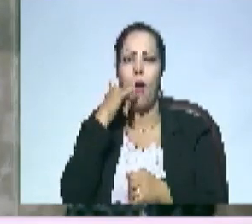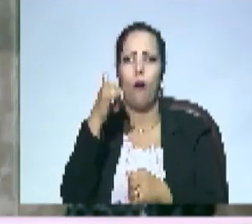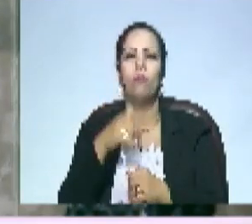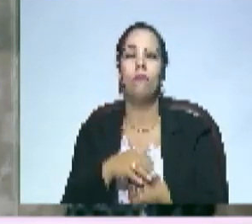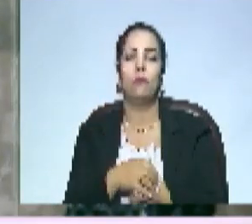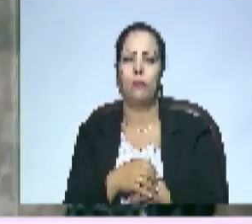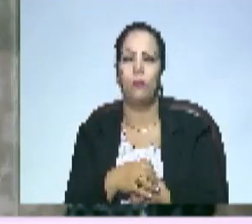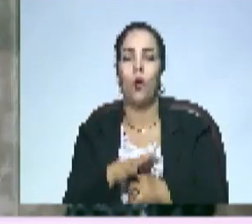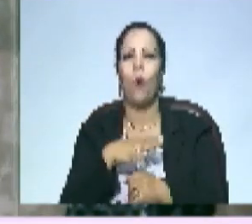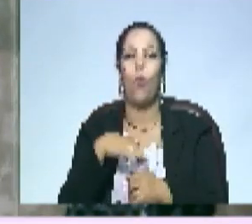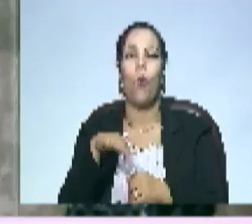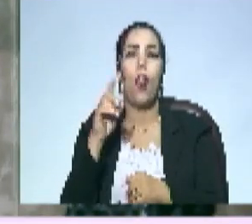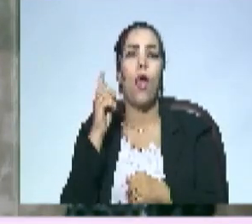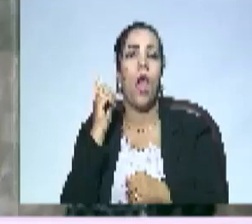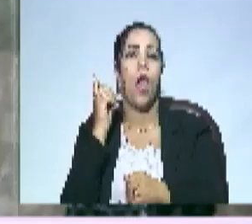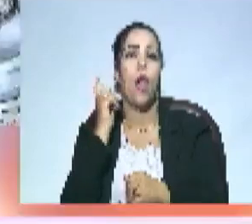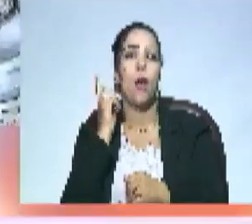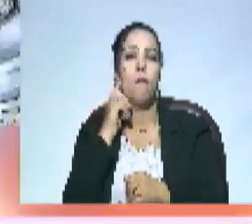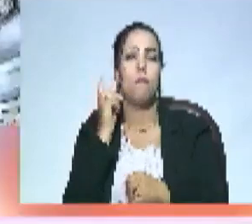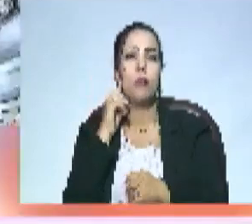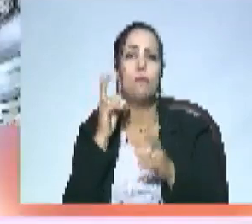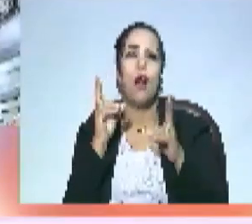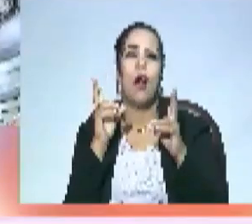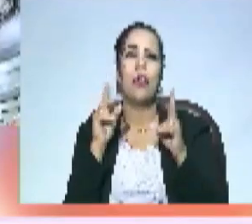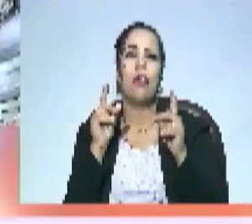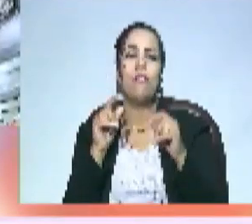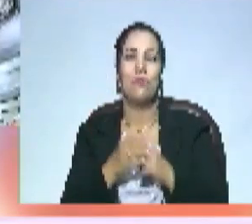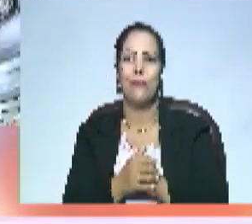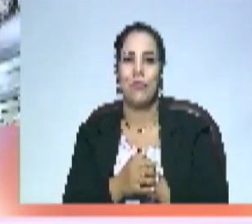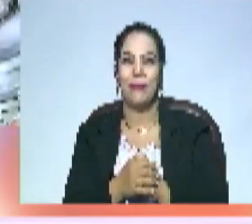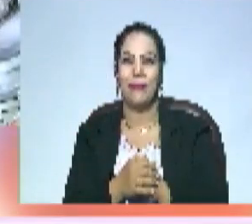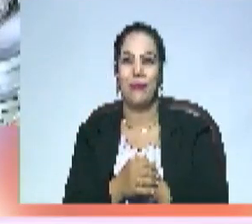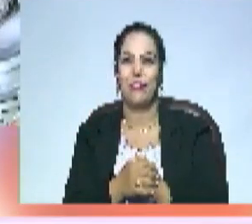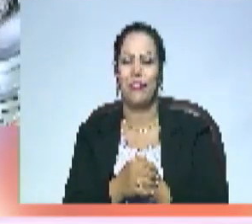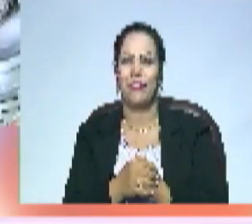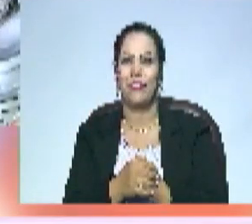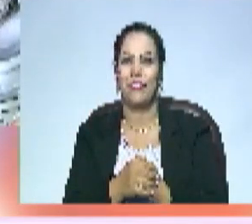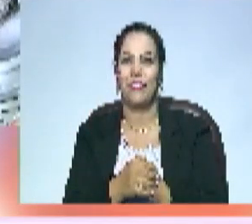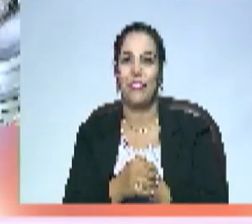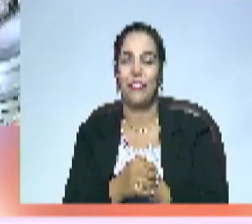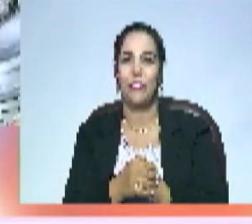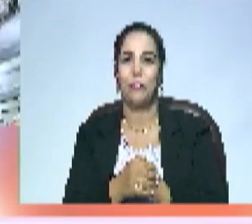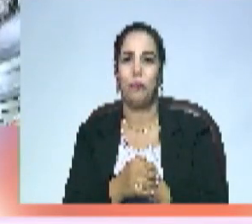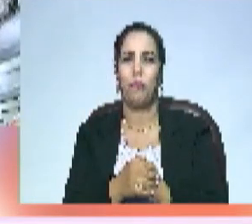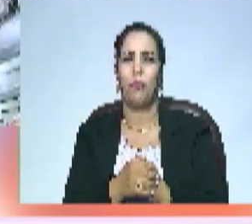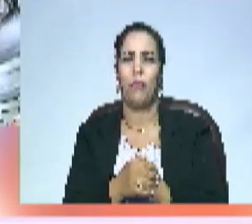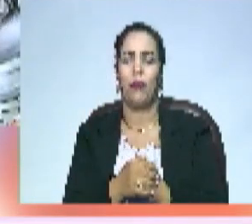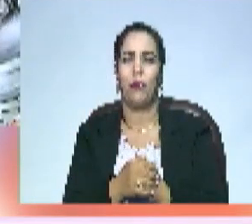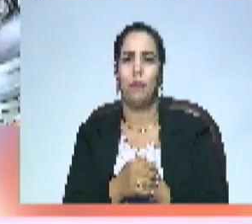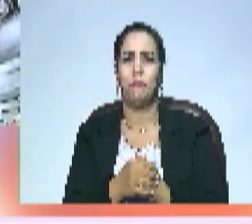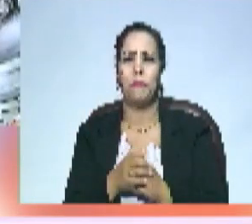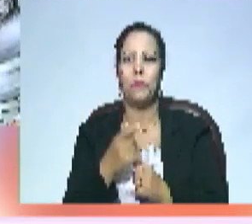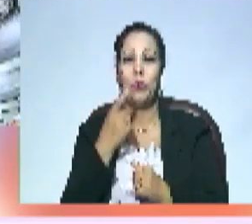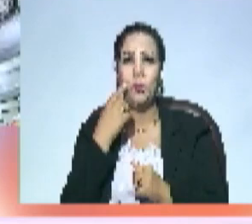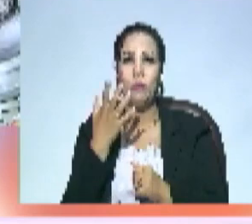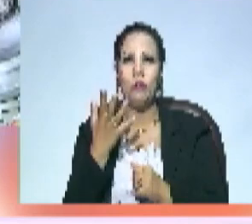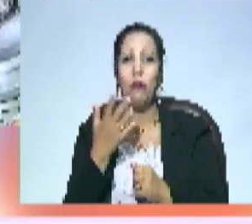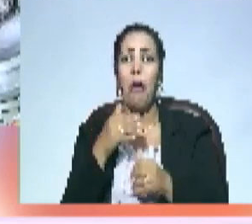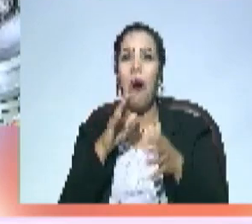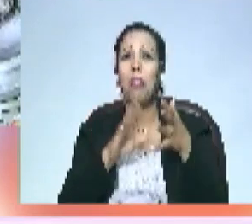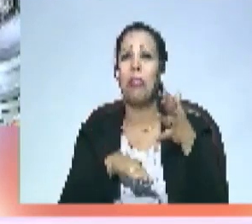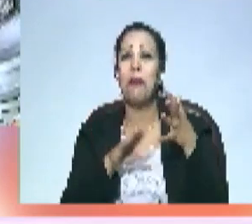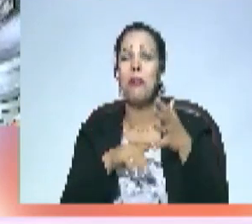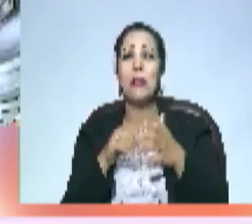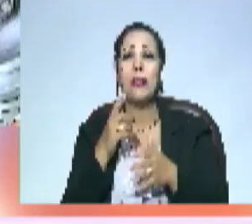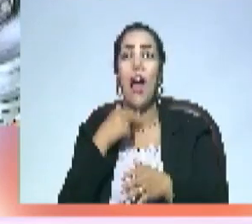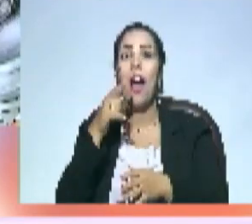يا استاذ كرولس احنا عايزين الو اسكت معايا تفضلي